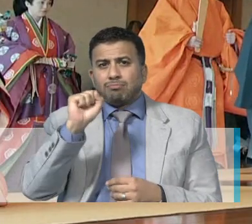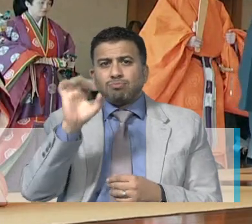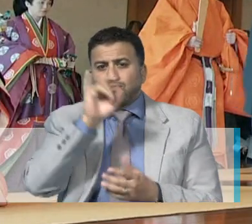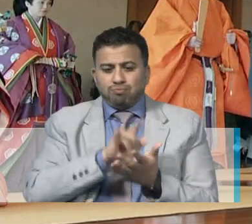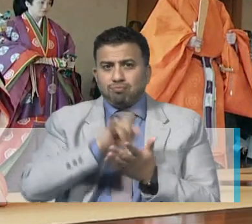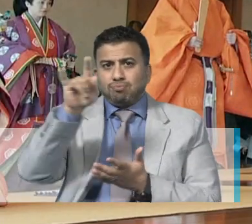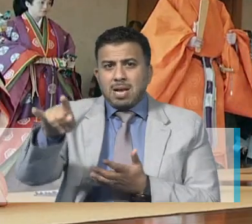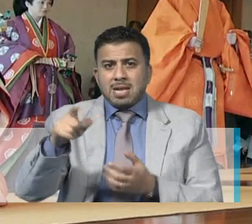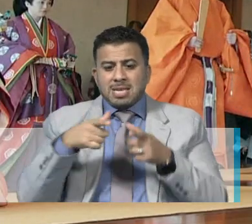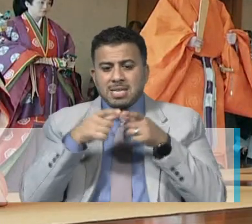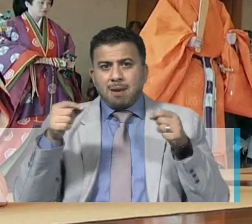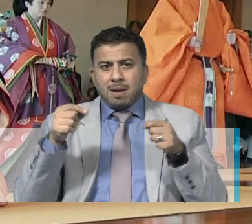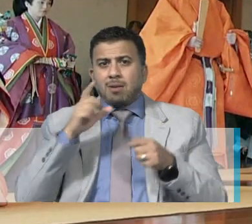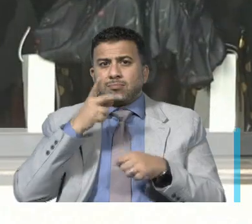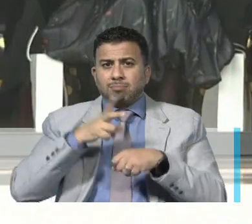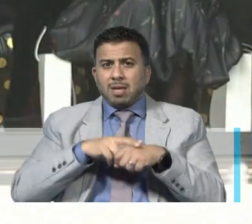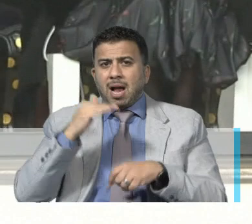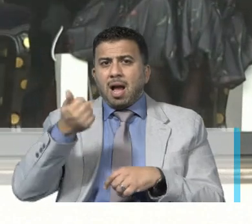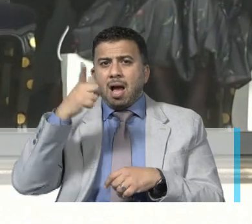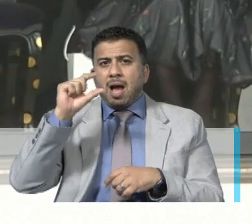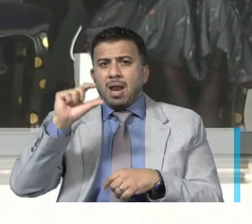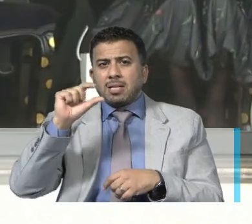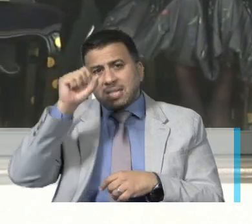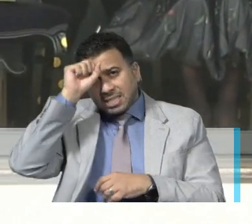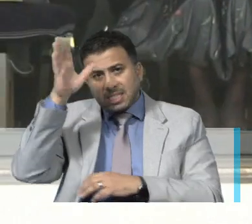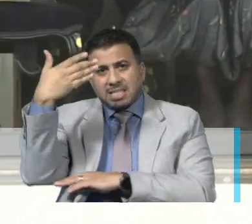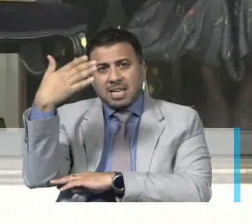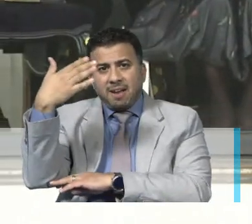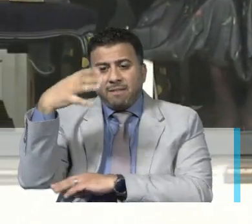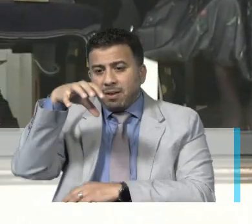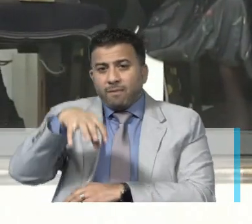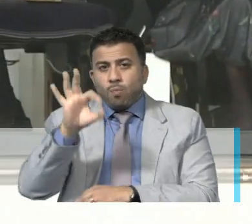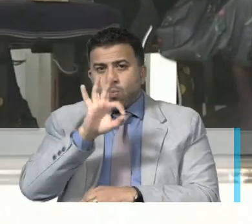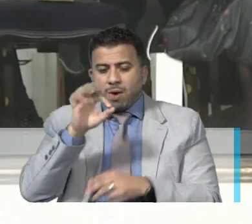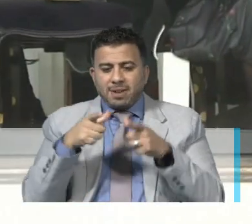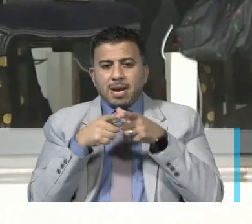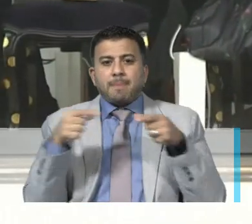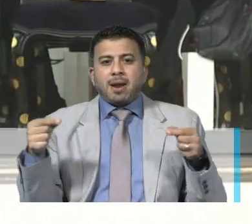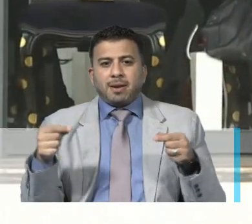إلى اليابان، وسعادة خالد عمران العامري سفير الدولة لدى اليابان.